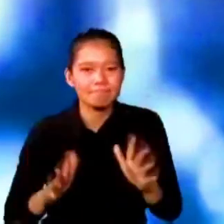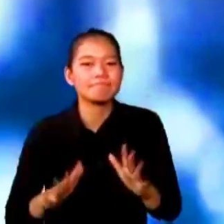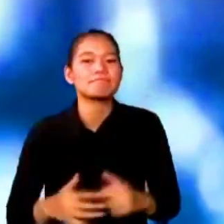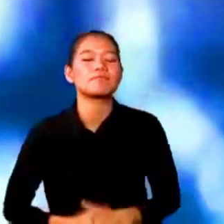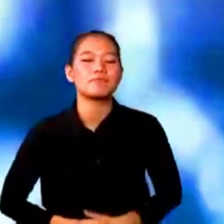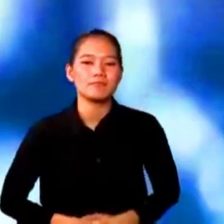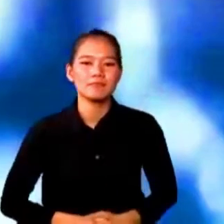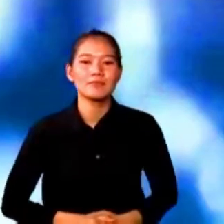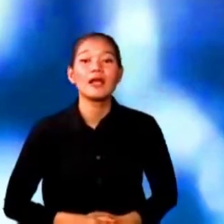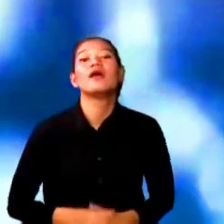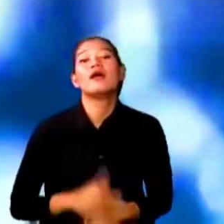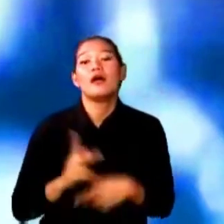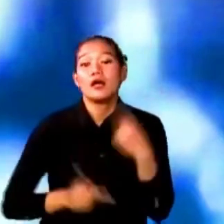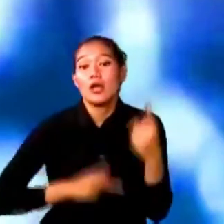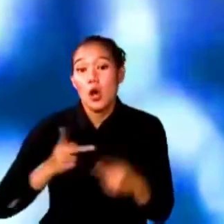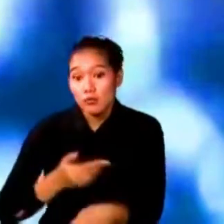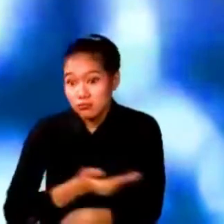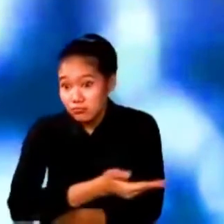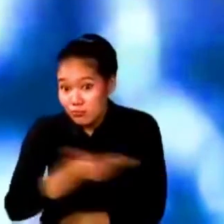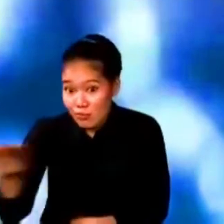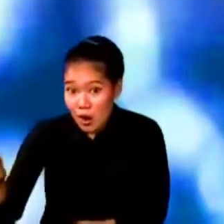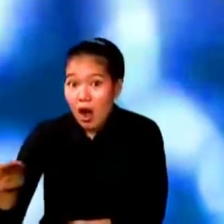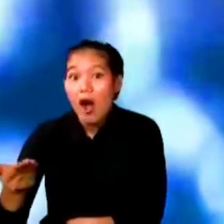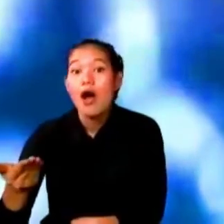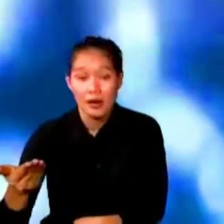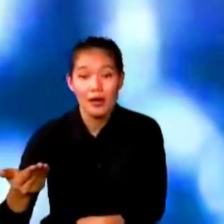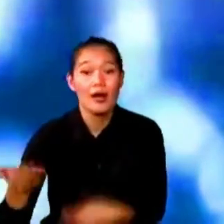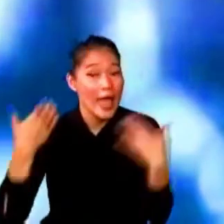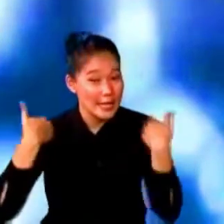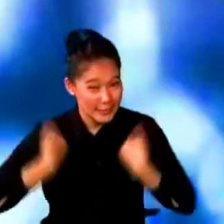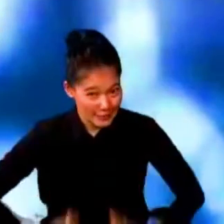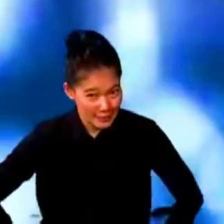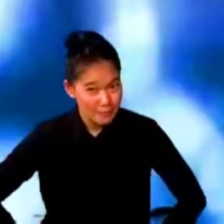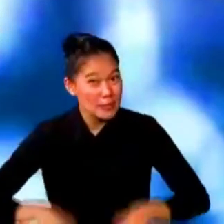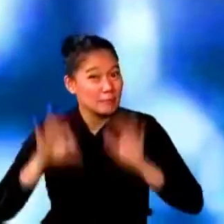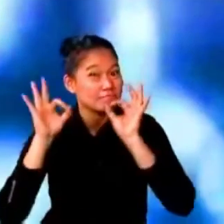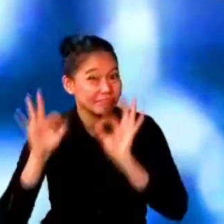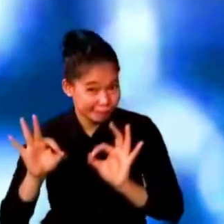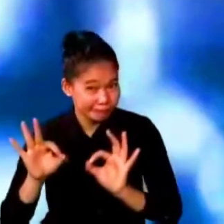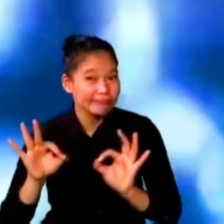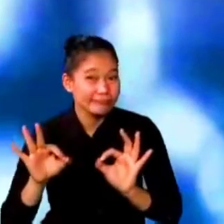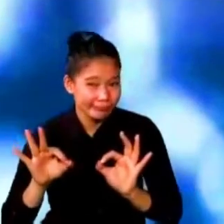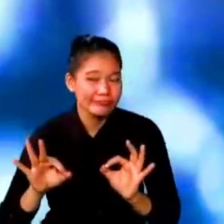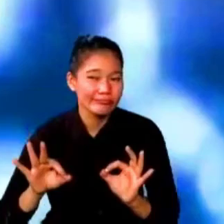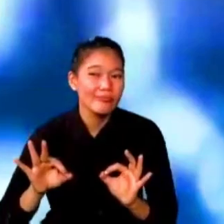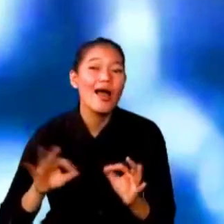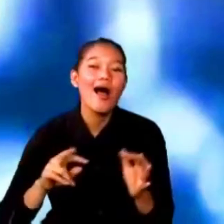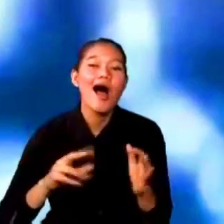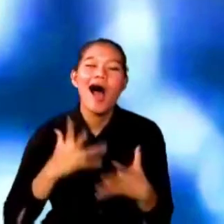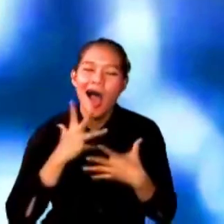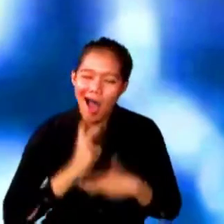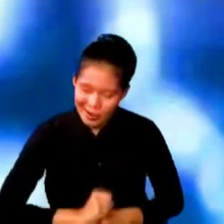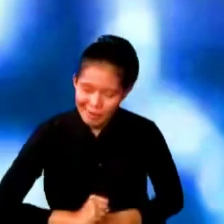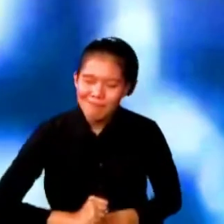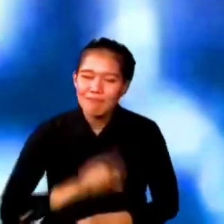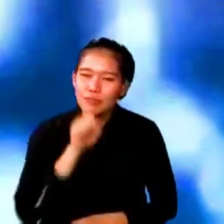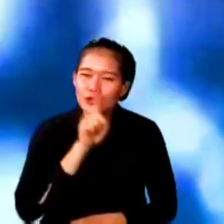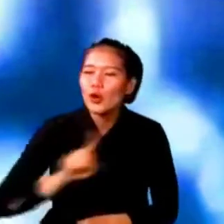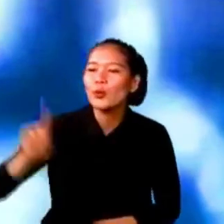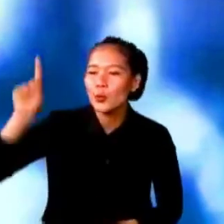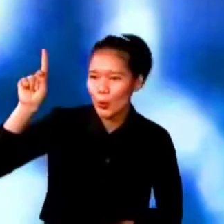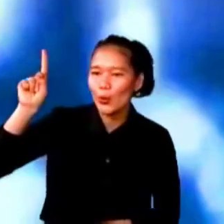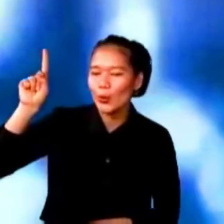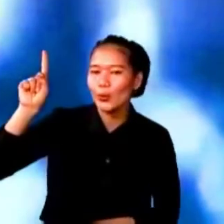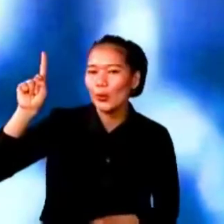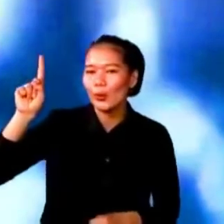berakhir Oke hal semua-semua seorang menjalankan disiplin demikian dan kita berharap Insyaallah